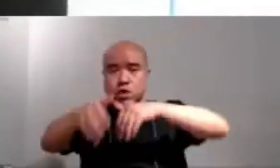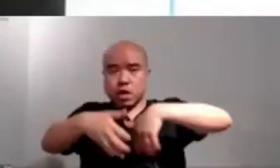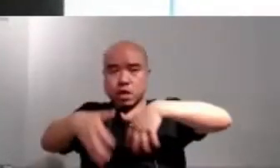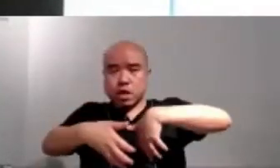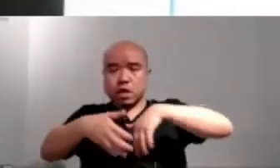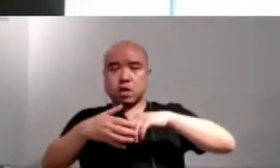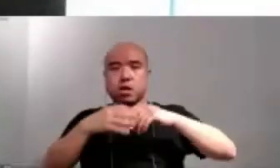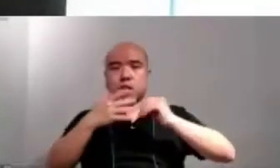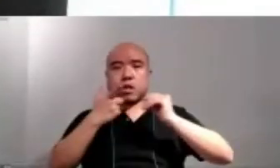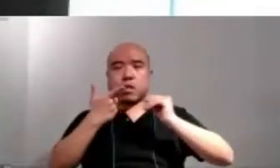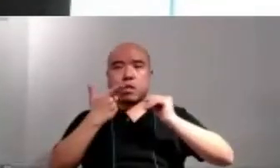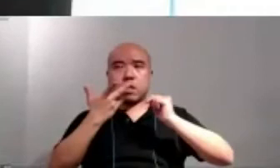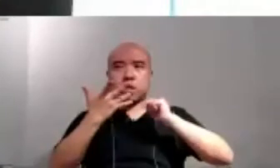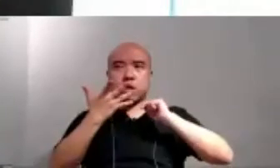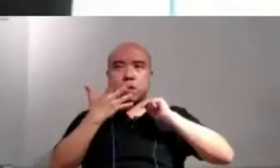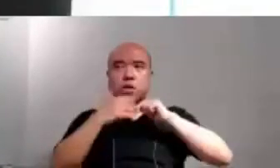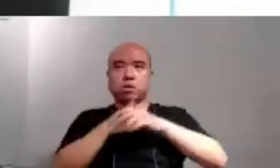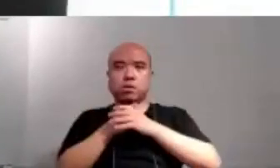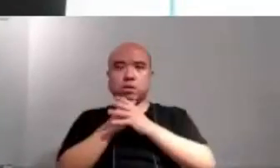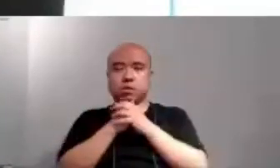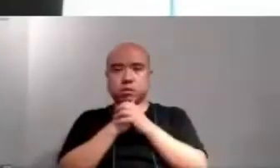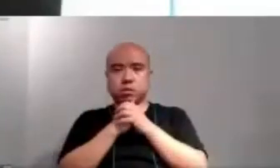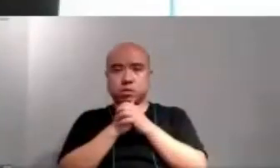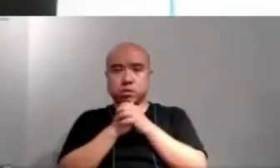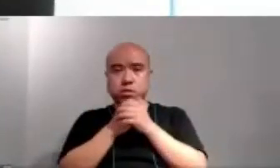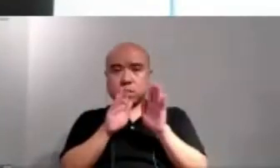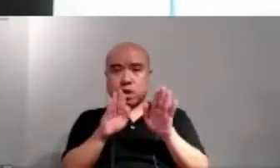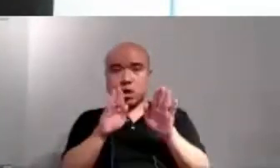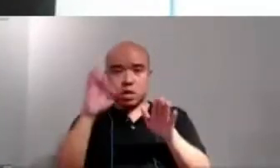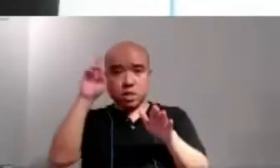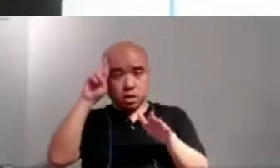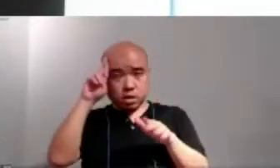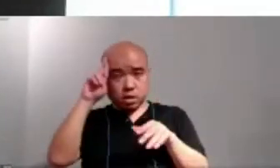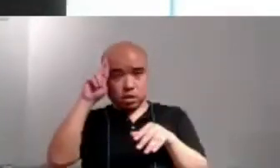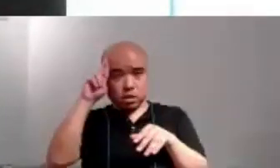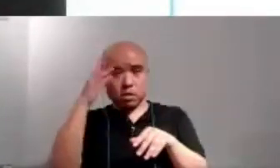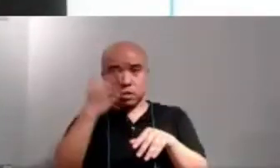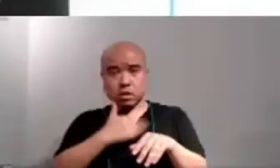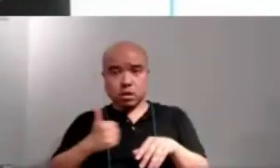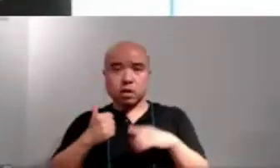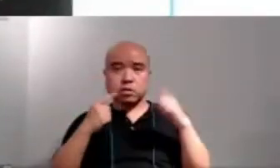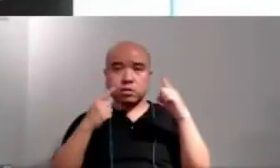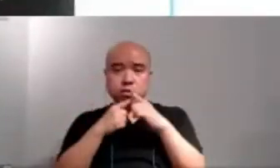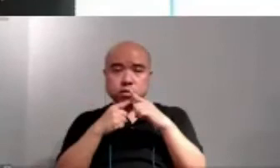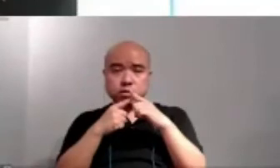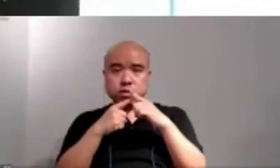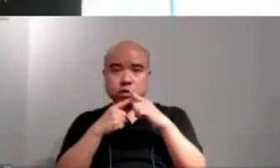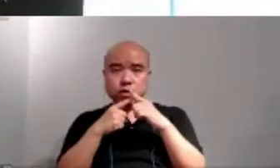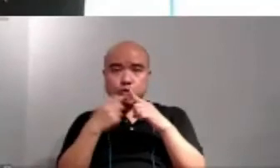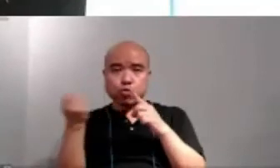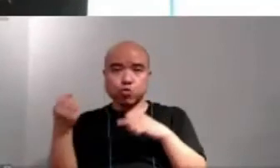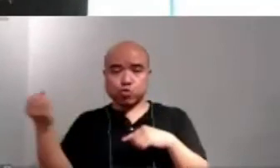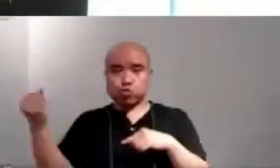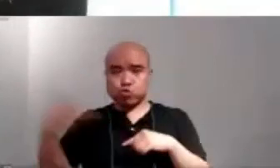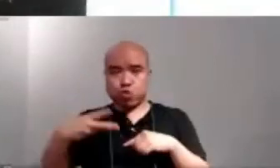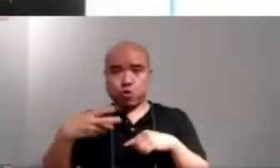TFM 最重要背后的理念就是想帮助精神康复人士重投社会，我们都想透过我们的计划